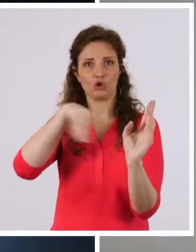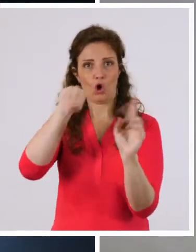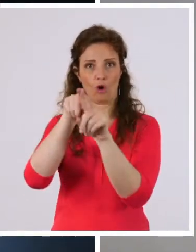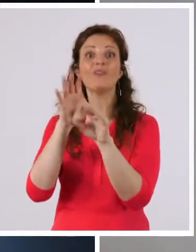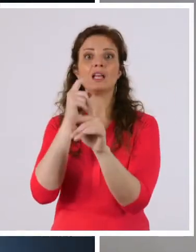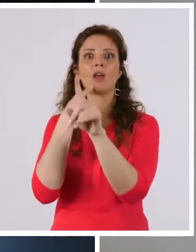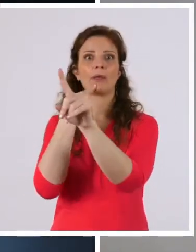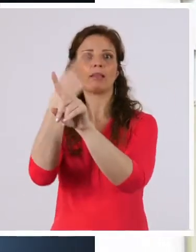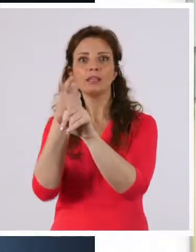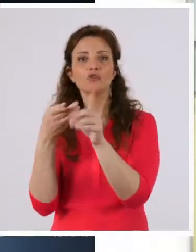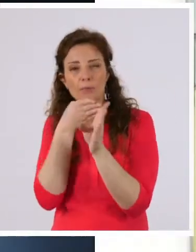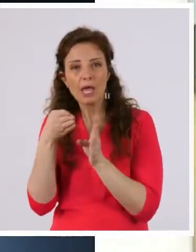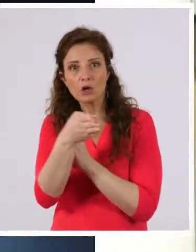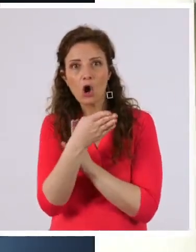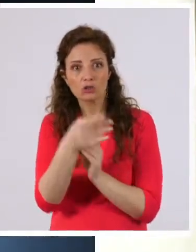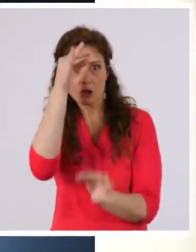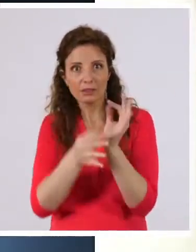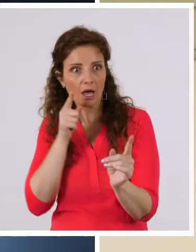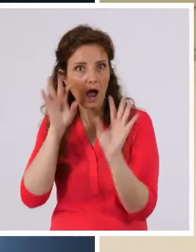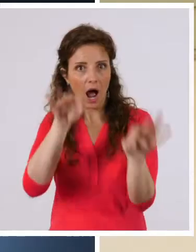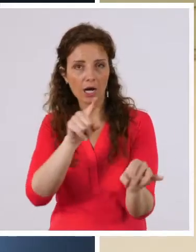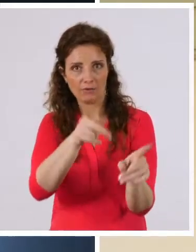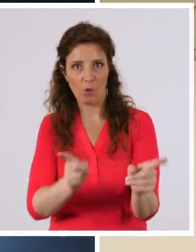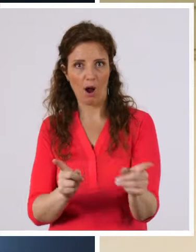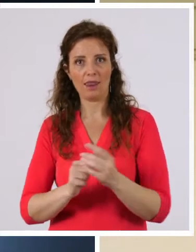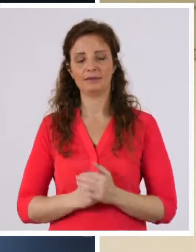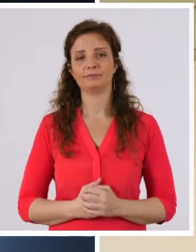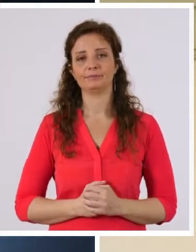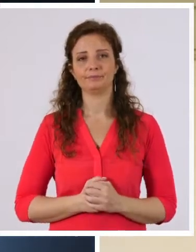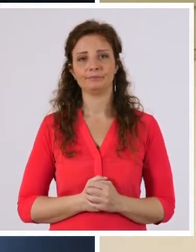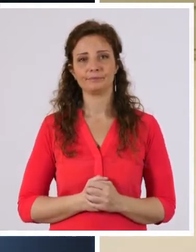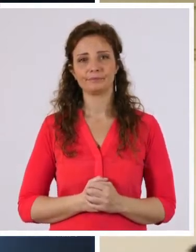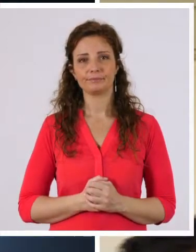indicherà la strada più breve e sicura da seguire.